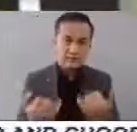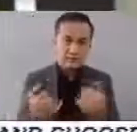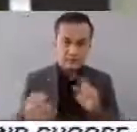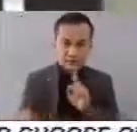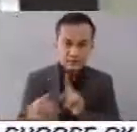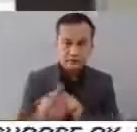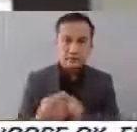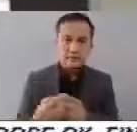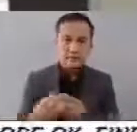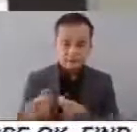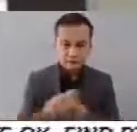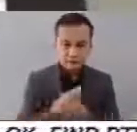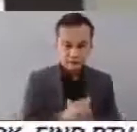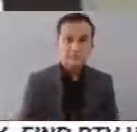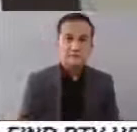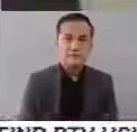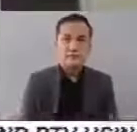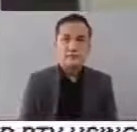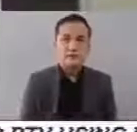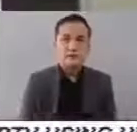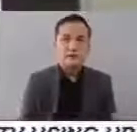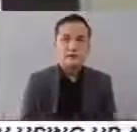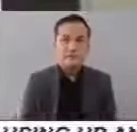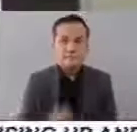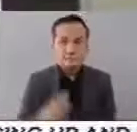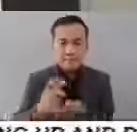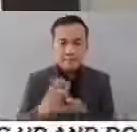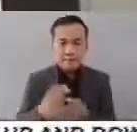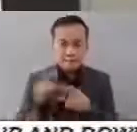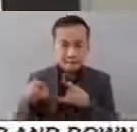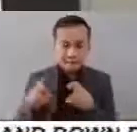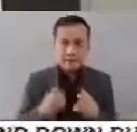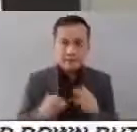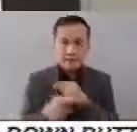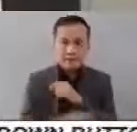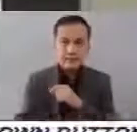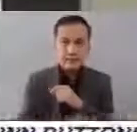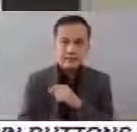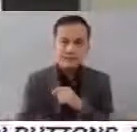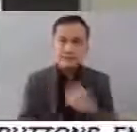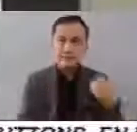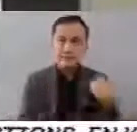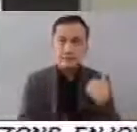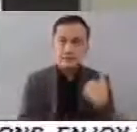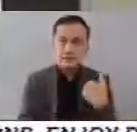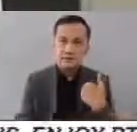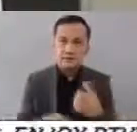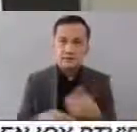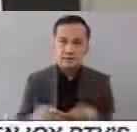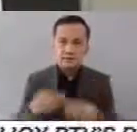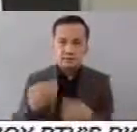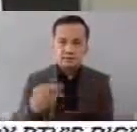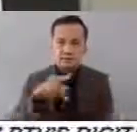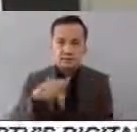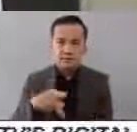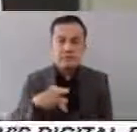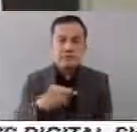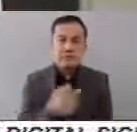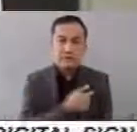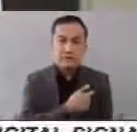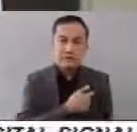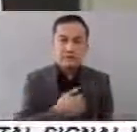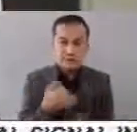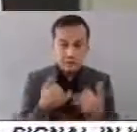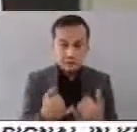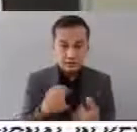ng LGU. Silalib ng Cash for Work Program, target na matulungan ang mga residenteng nawalan ng hanap buhay